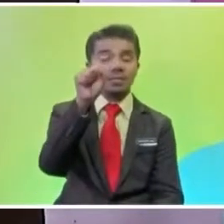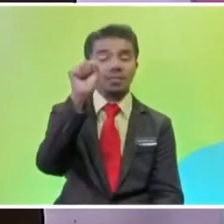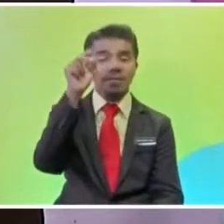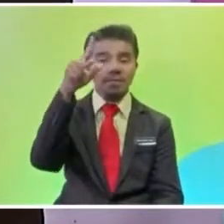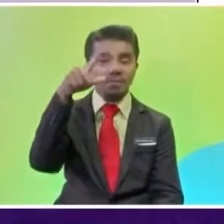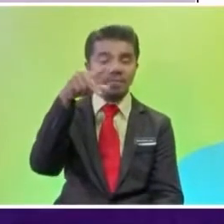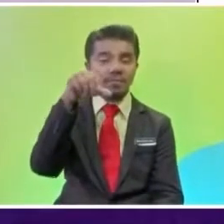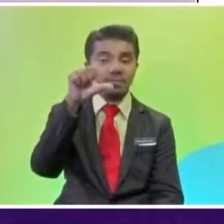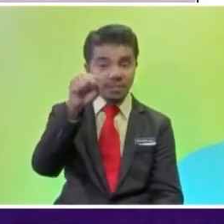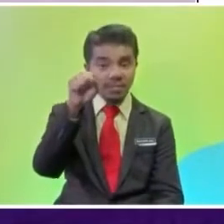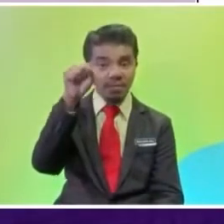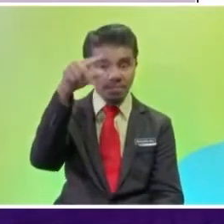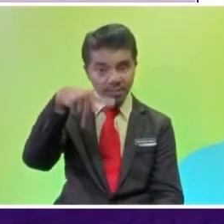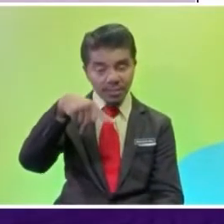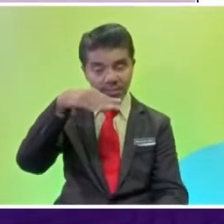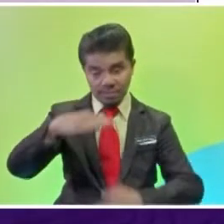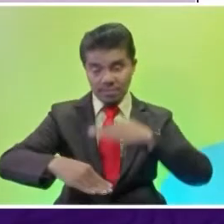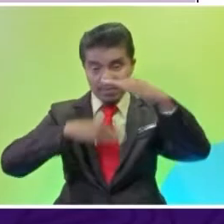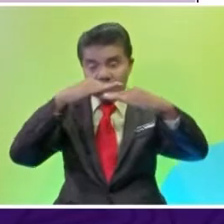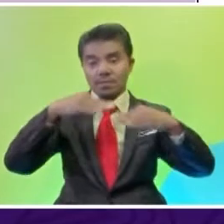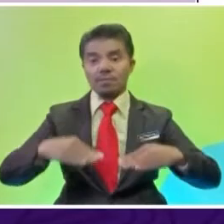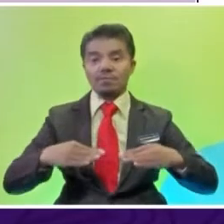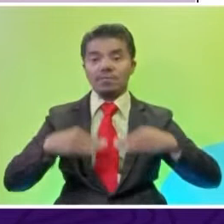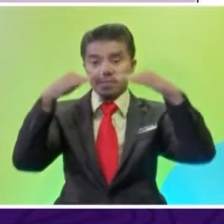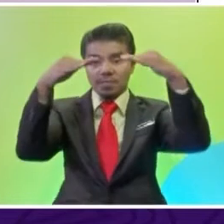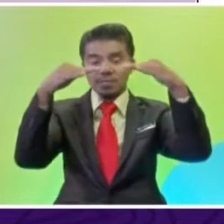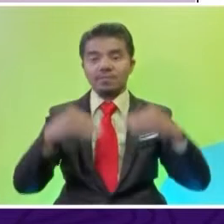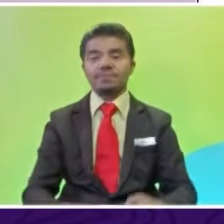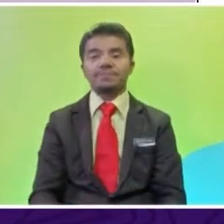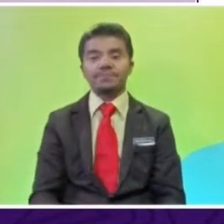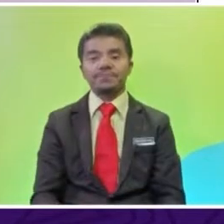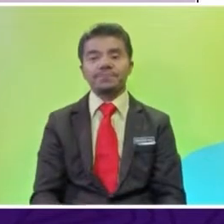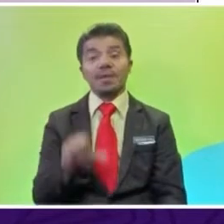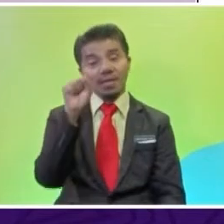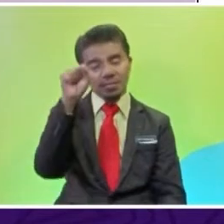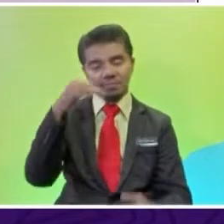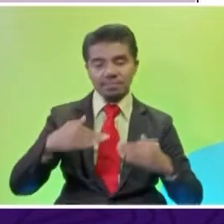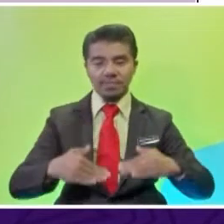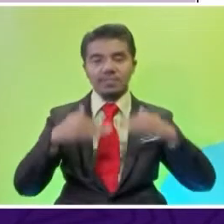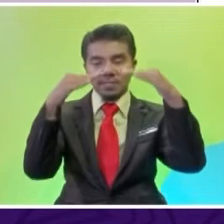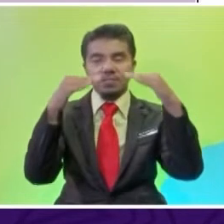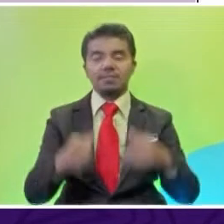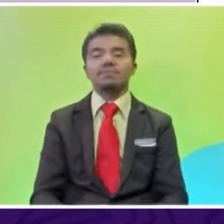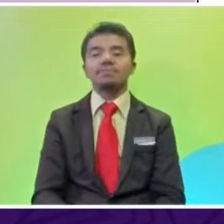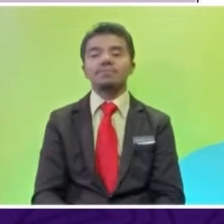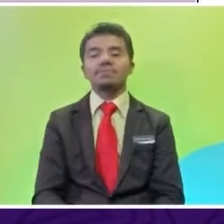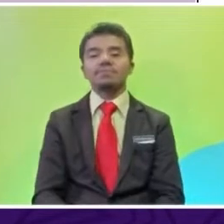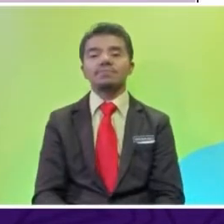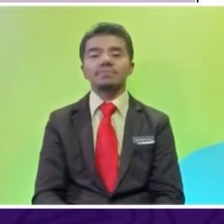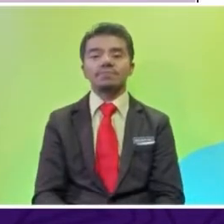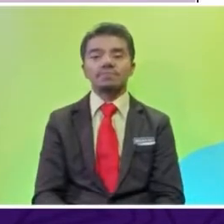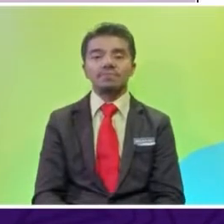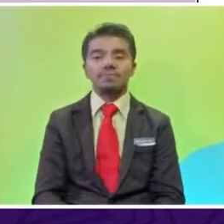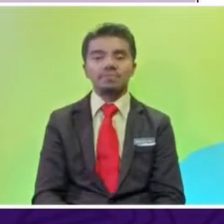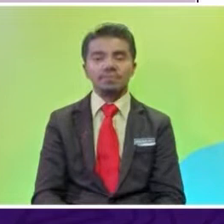dalam kita mengajak satu-satu topik pembelajaran tersebut kita akan ada berjumpa dengan prestasi ini yaitu tahap